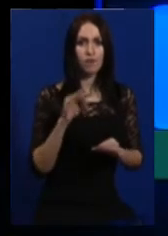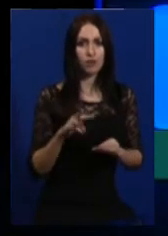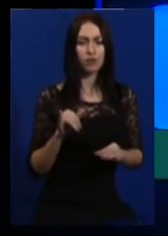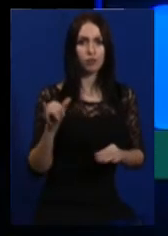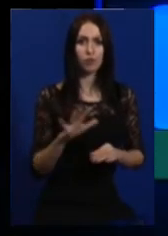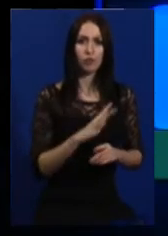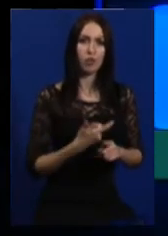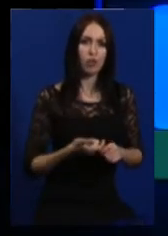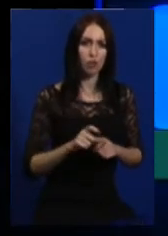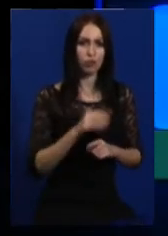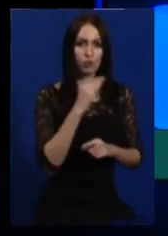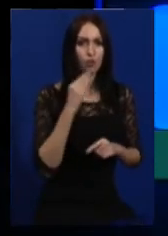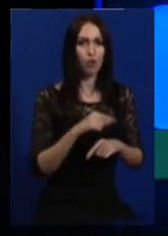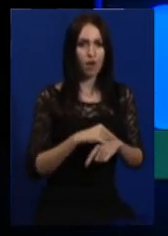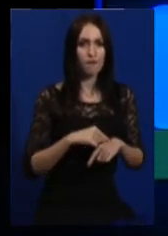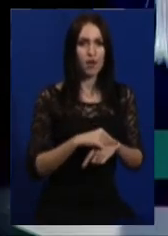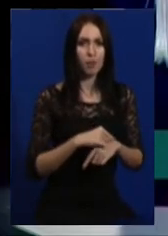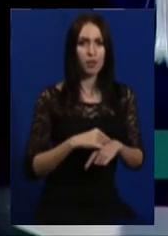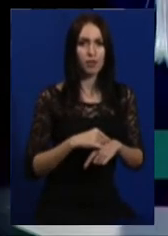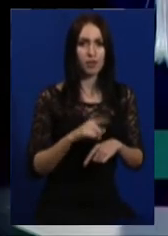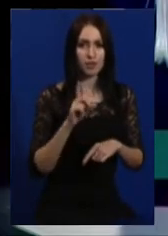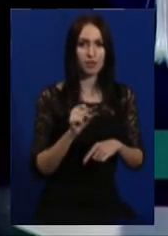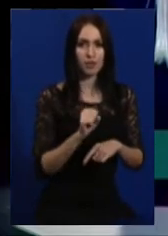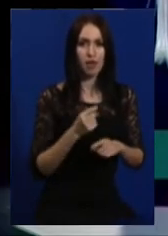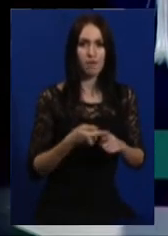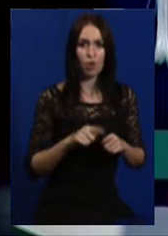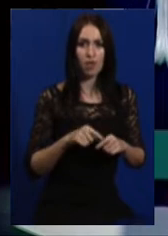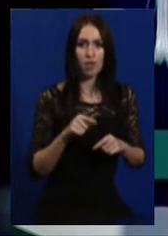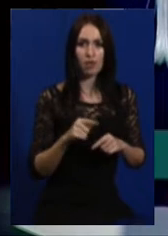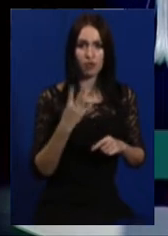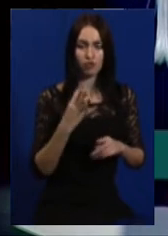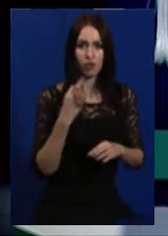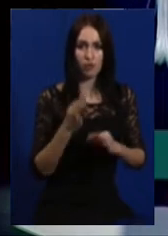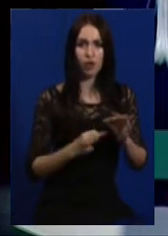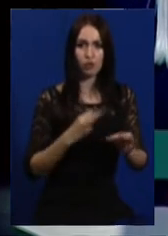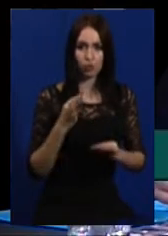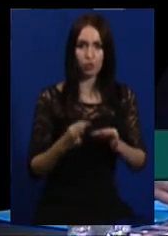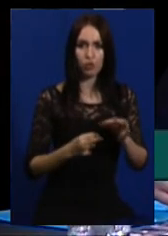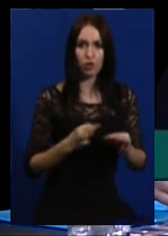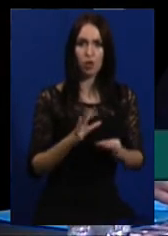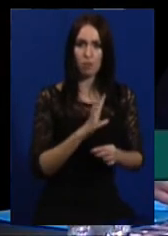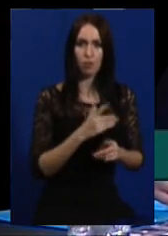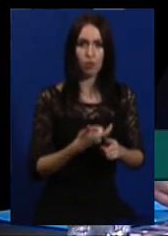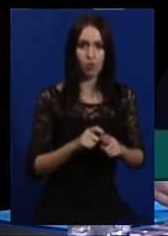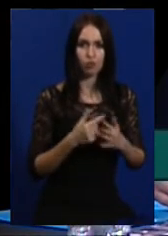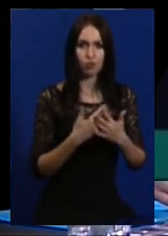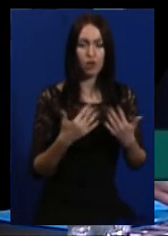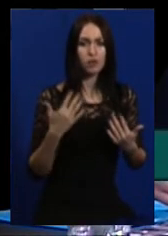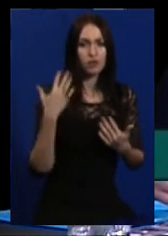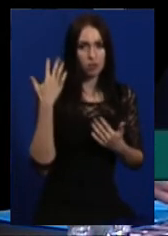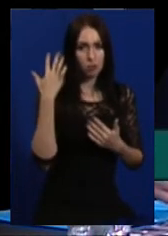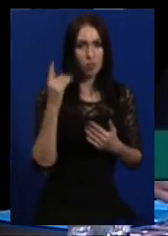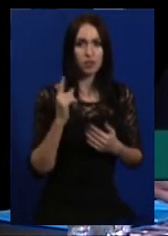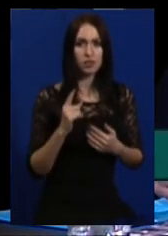много времени за четверо суток более очень разные мысли